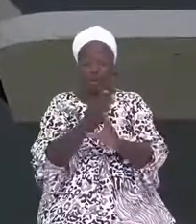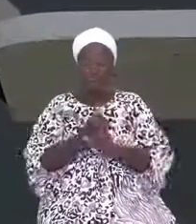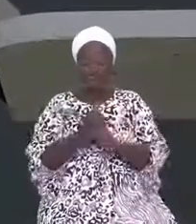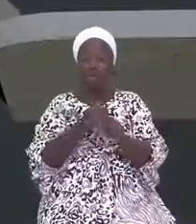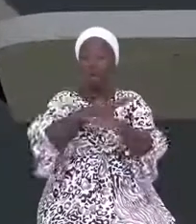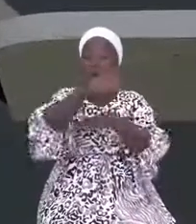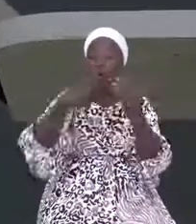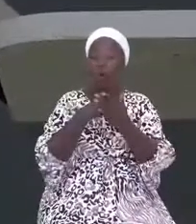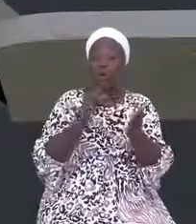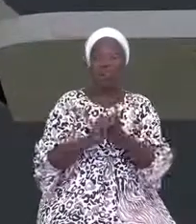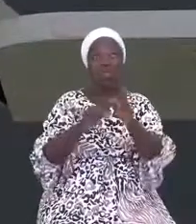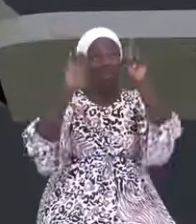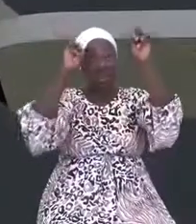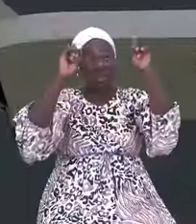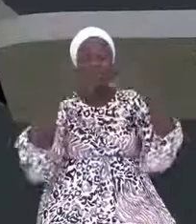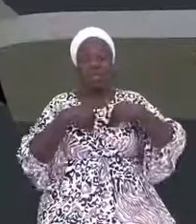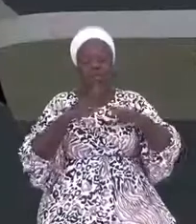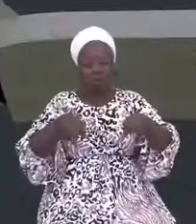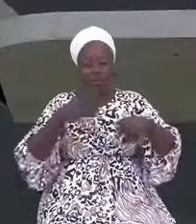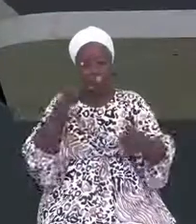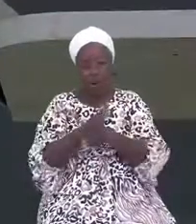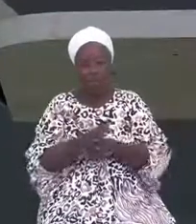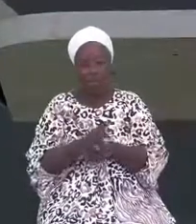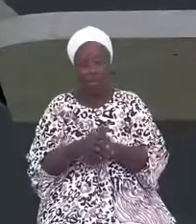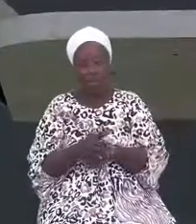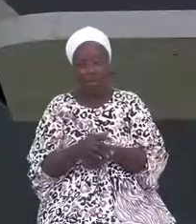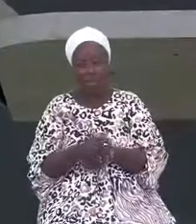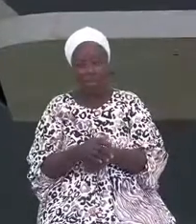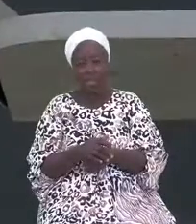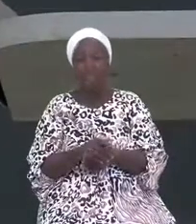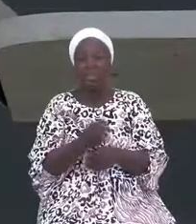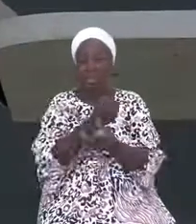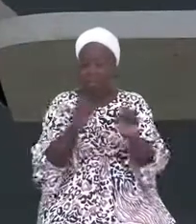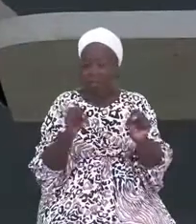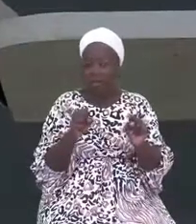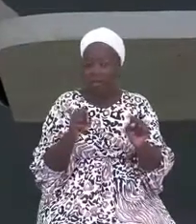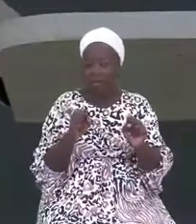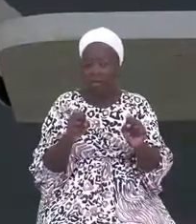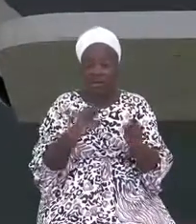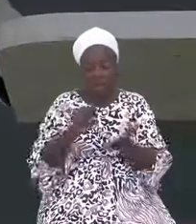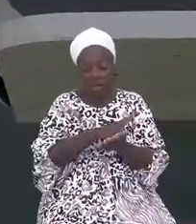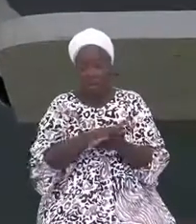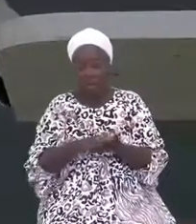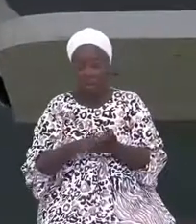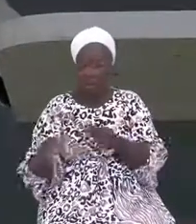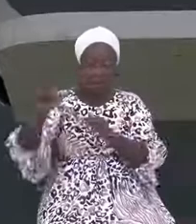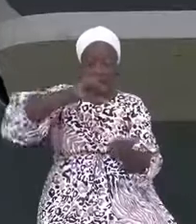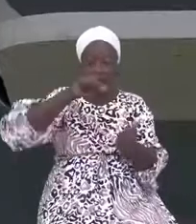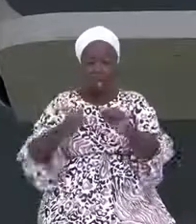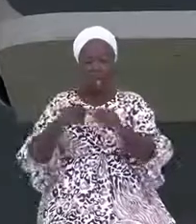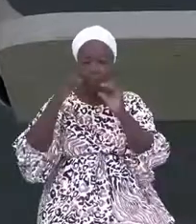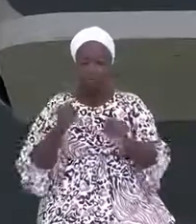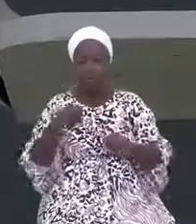tout ce qu'il a promis, le salut, la sanctification, le baptême, la puissance du baptême dans le Saint-Esprit, et